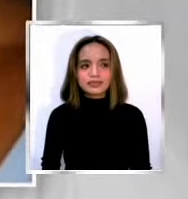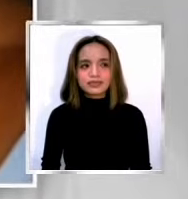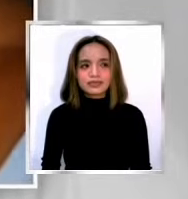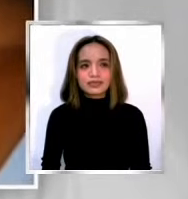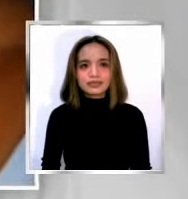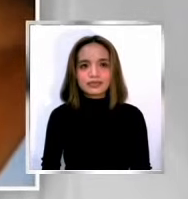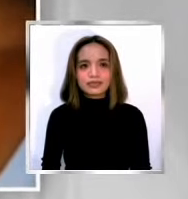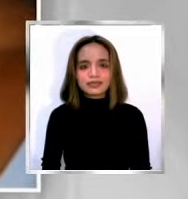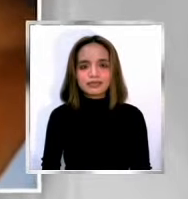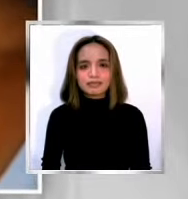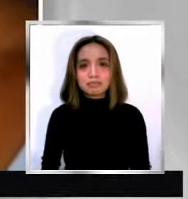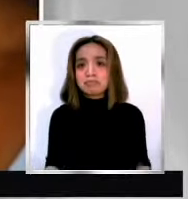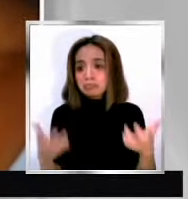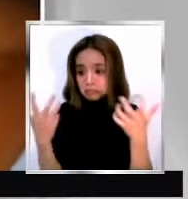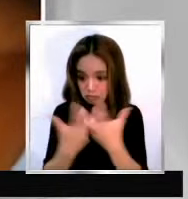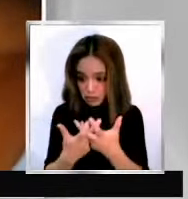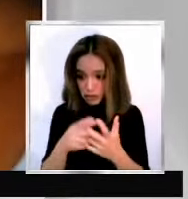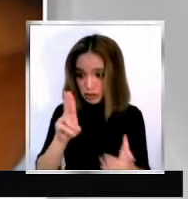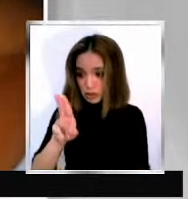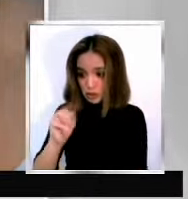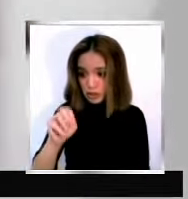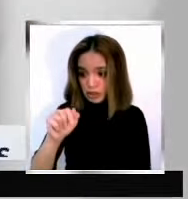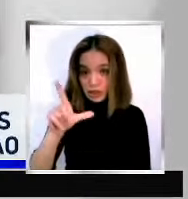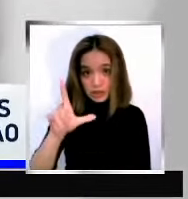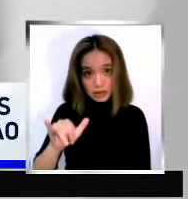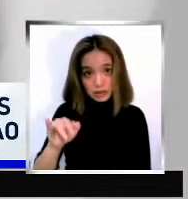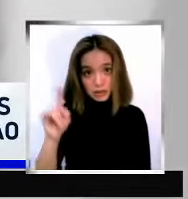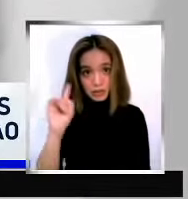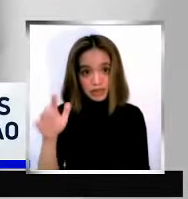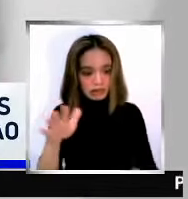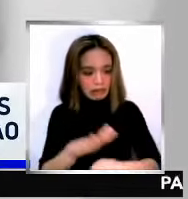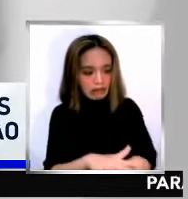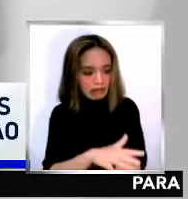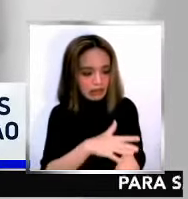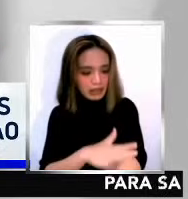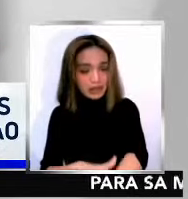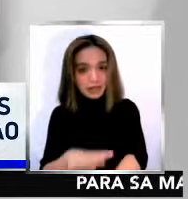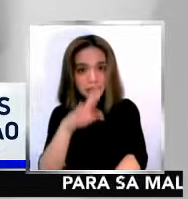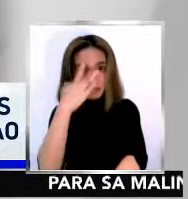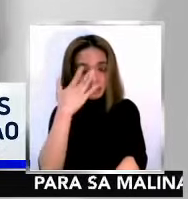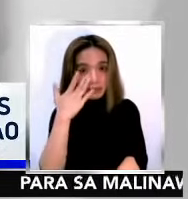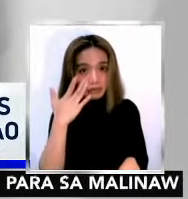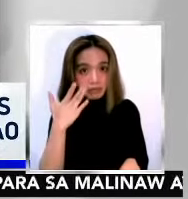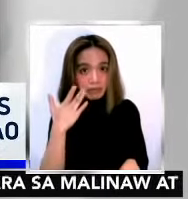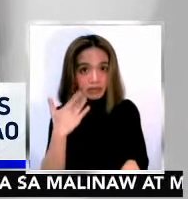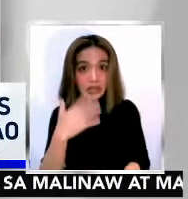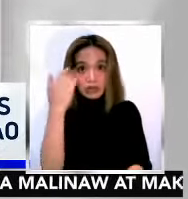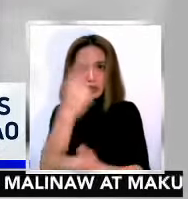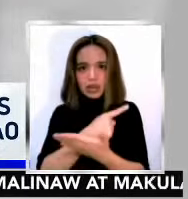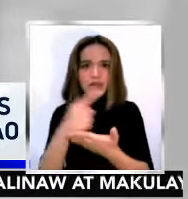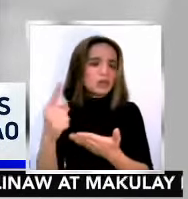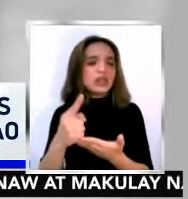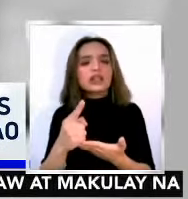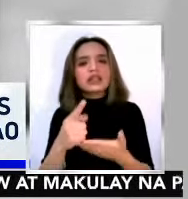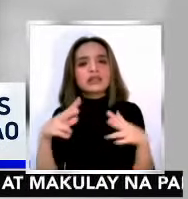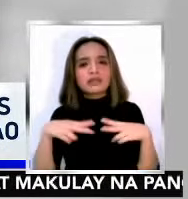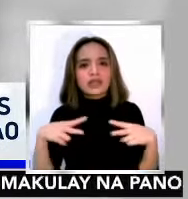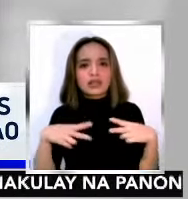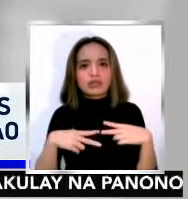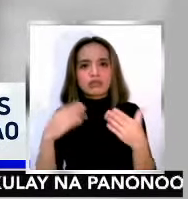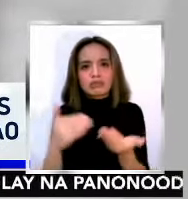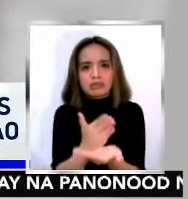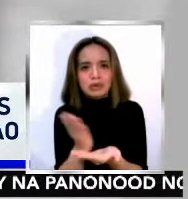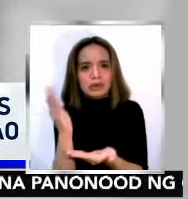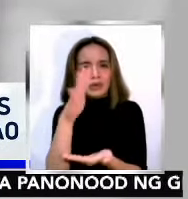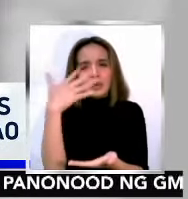Bumagay kay Bianca Umali ang kanyang glowing tan na nakuha niya sa isang linggong bakasyon sa Siargao. Talagang kinarir daw